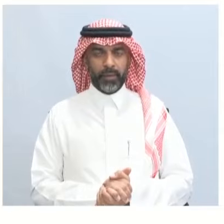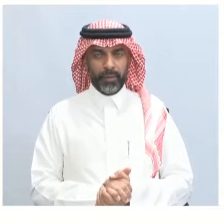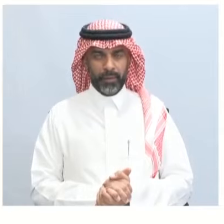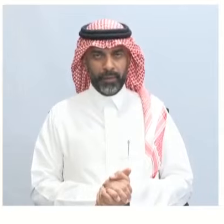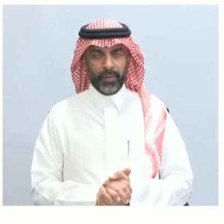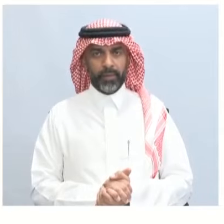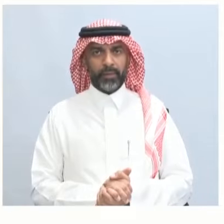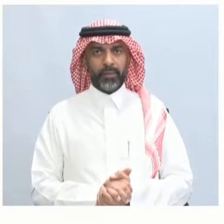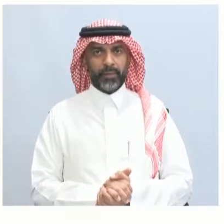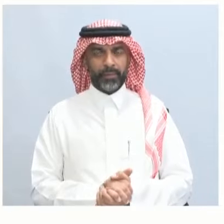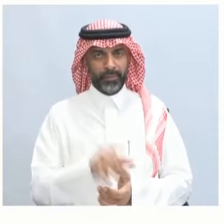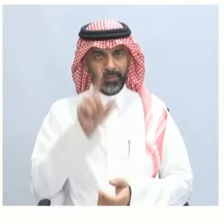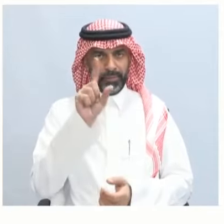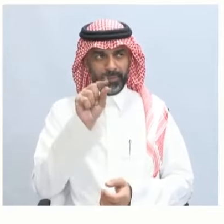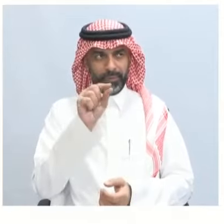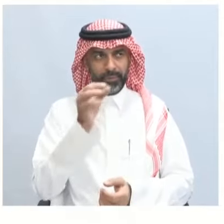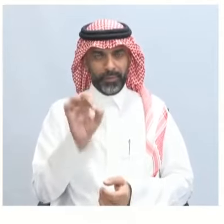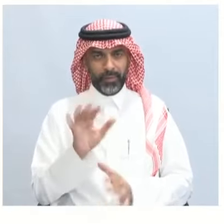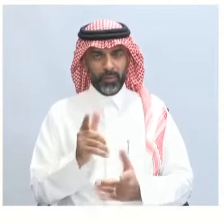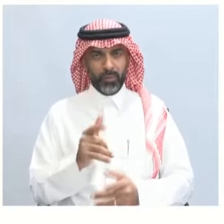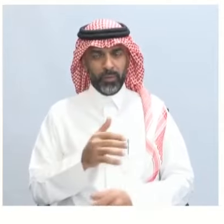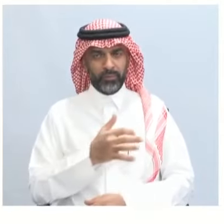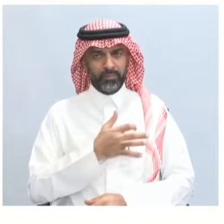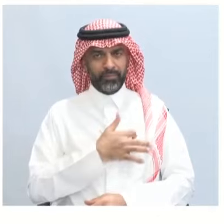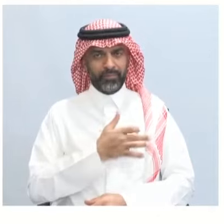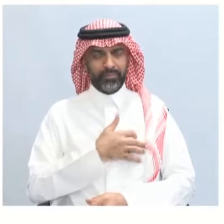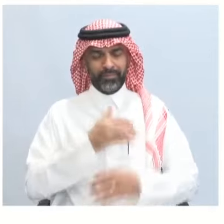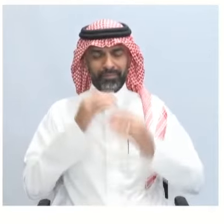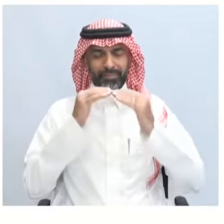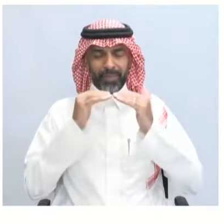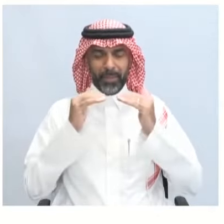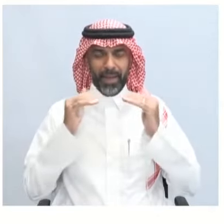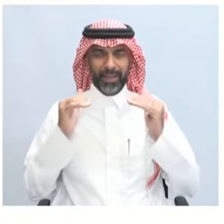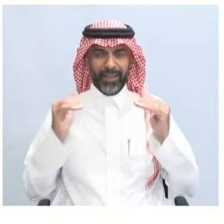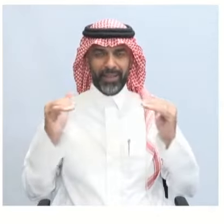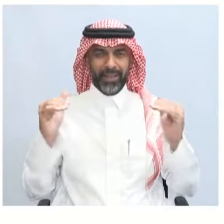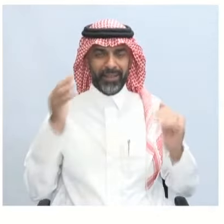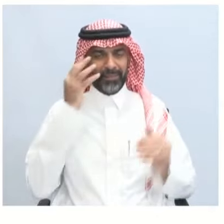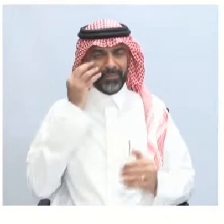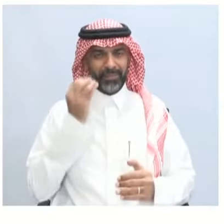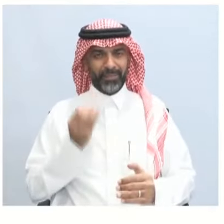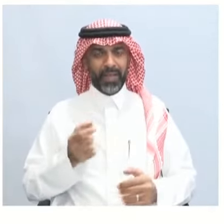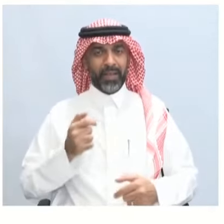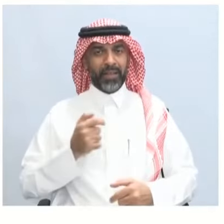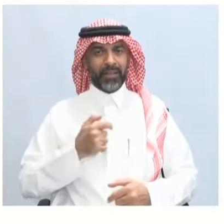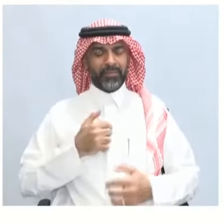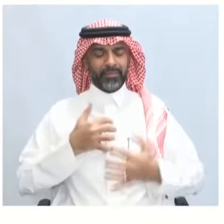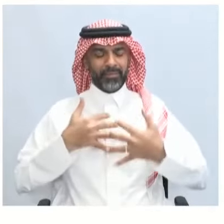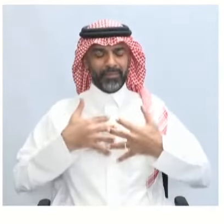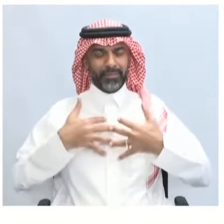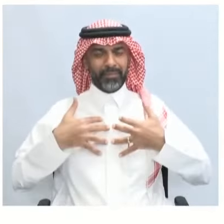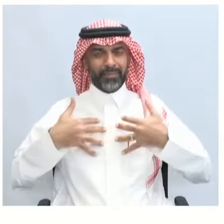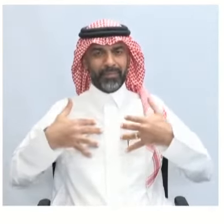القلب احسنتم نقول طمانينه القلب هذا اولا ايضا نقول انشراح الصدر فمن اعظم